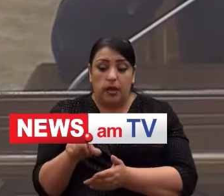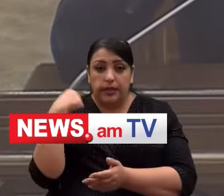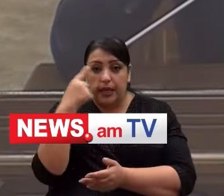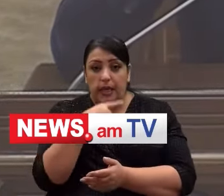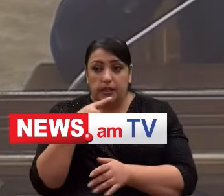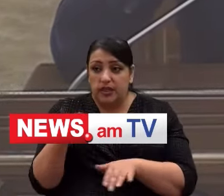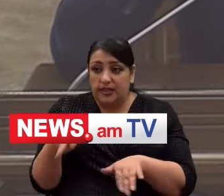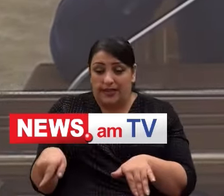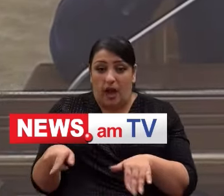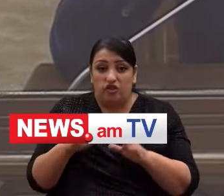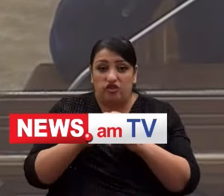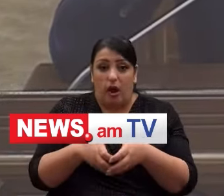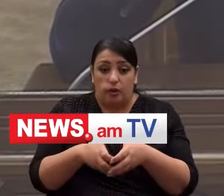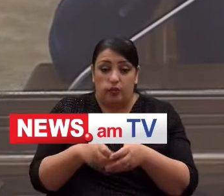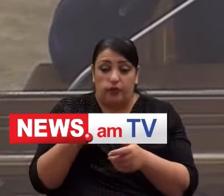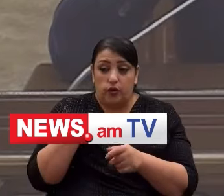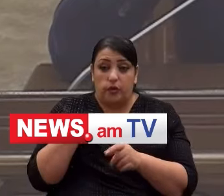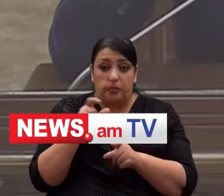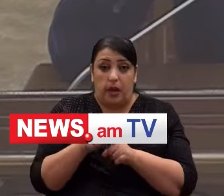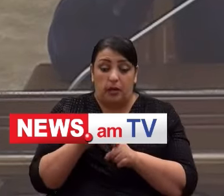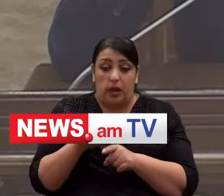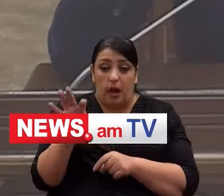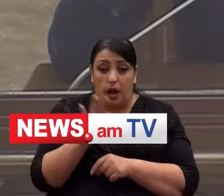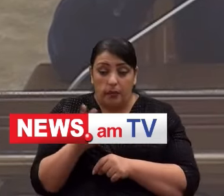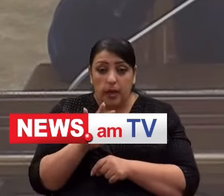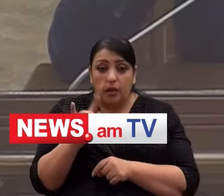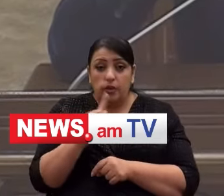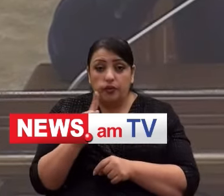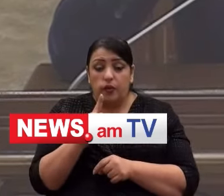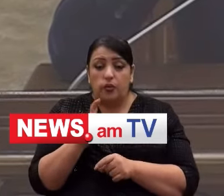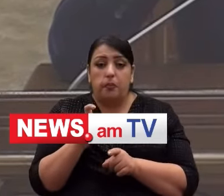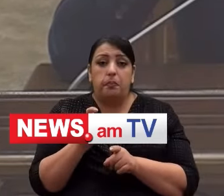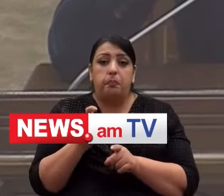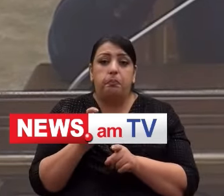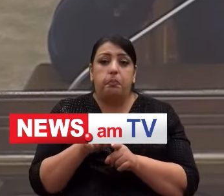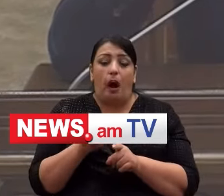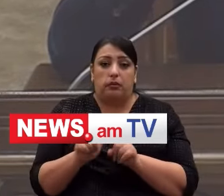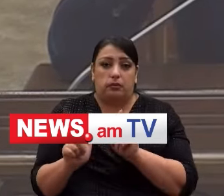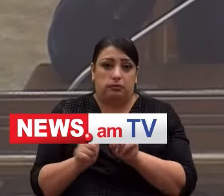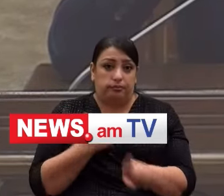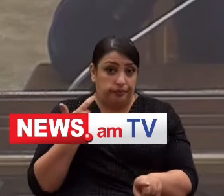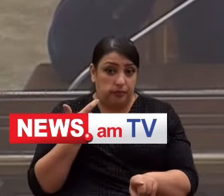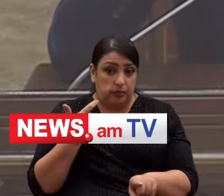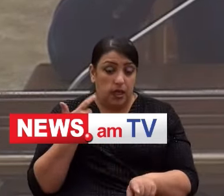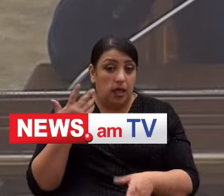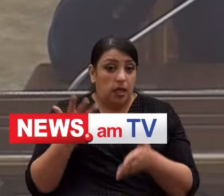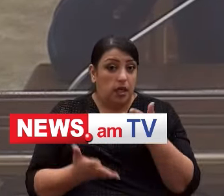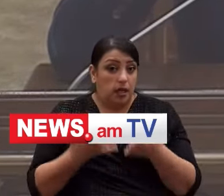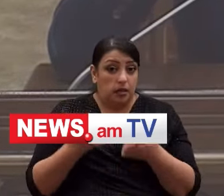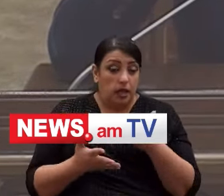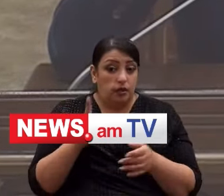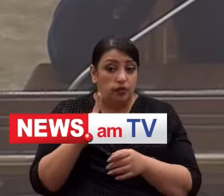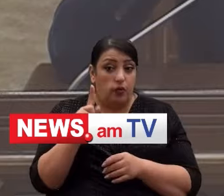որ կարողանա իմ ասածների վերաբերյալ ռեպլիկ բաց թողել։ Եվ եթե եղել է այդպիսին,